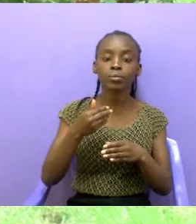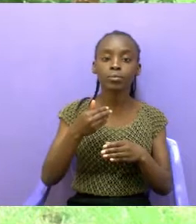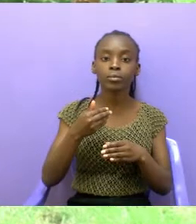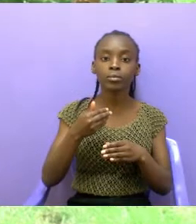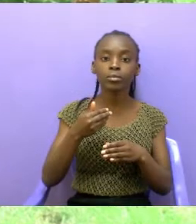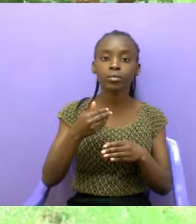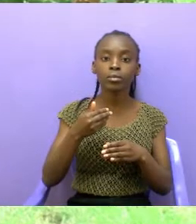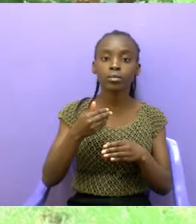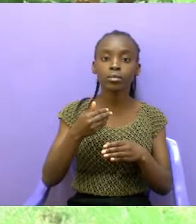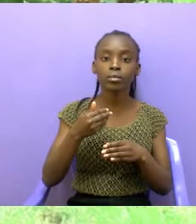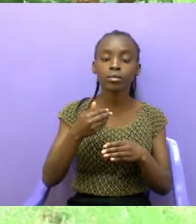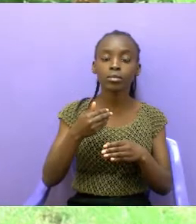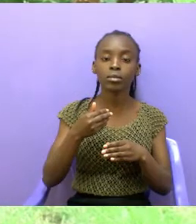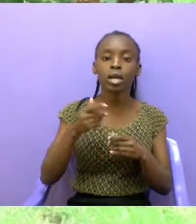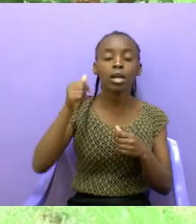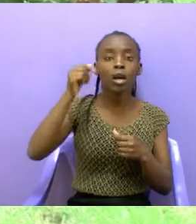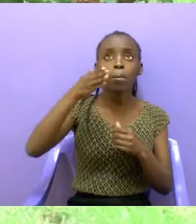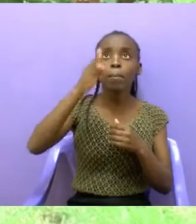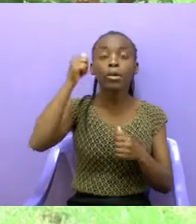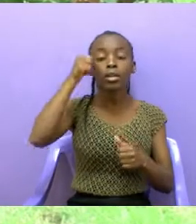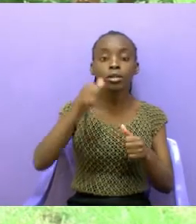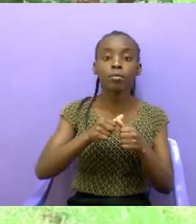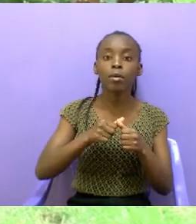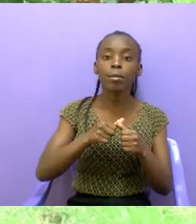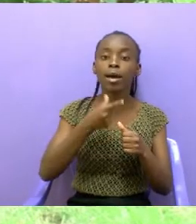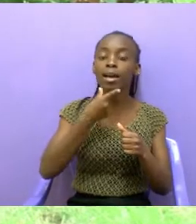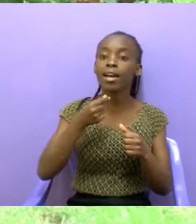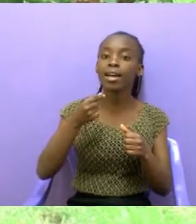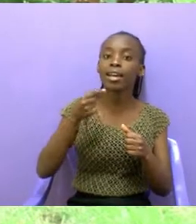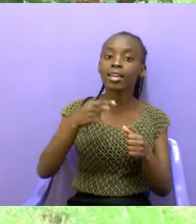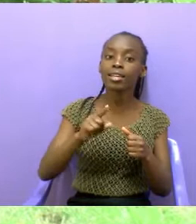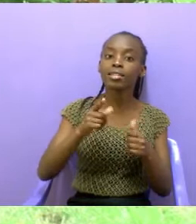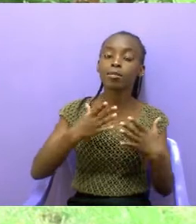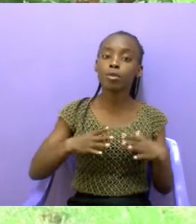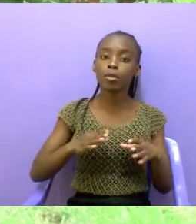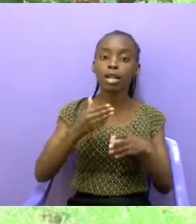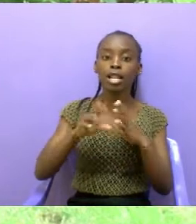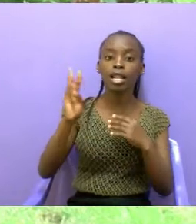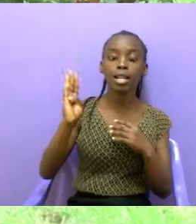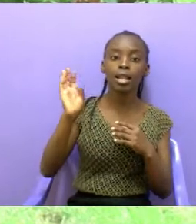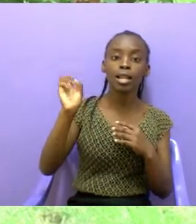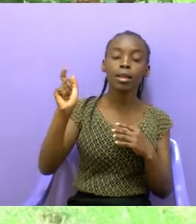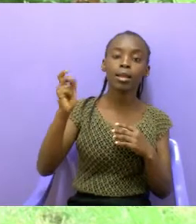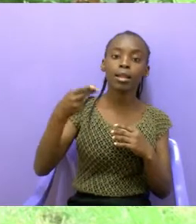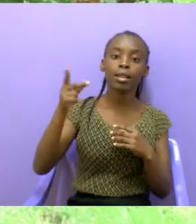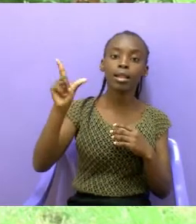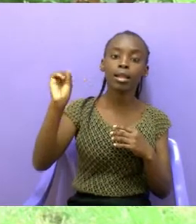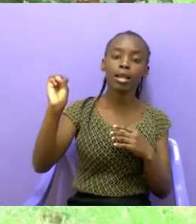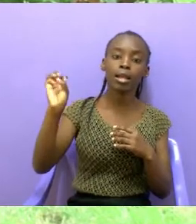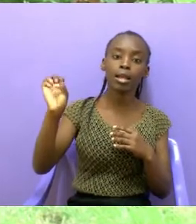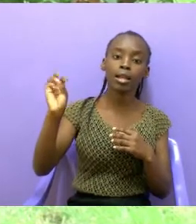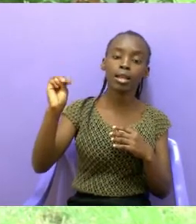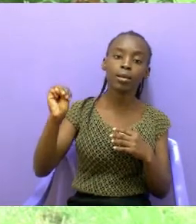Mungu amewakumbuka watu wale na sasa kuna chakula tele. Sasa wakapanga safari ya kurudi kule.